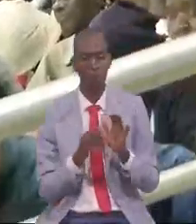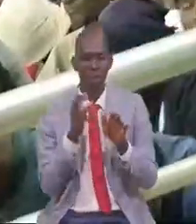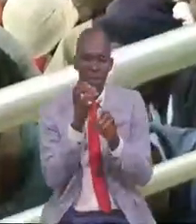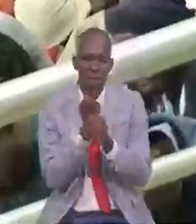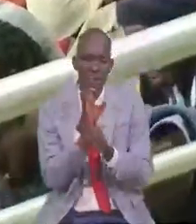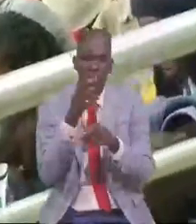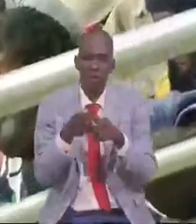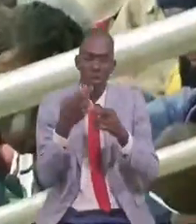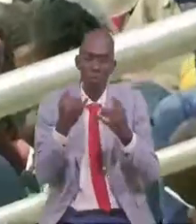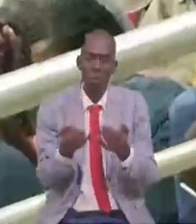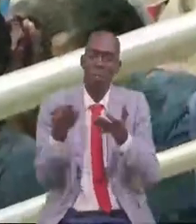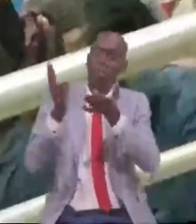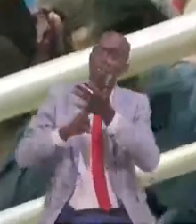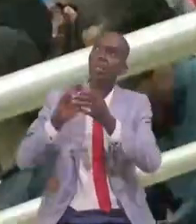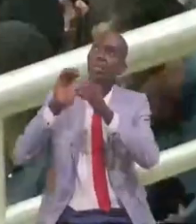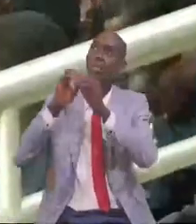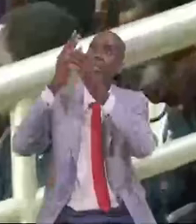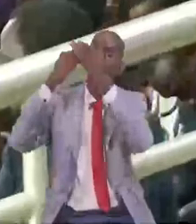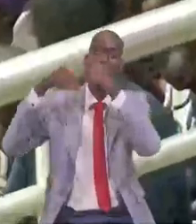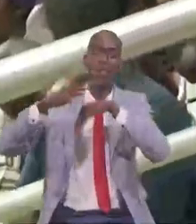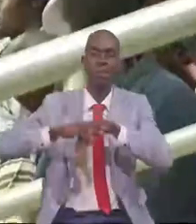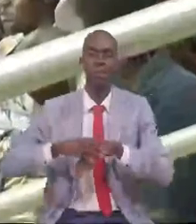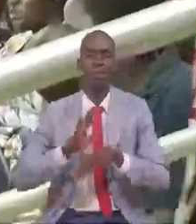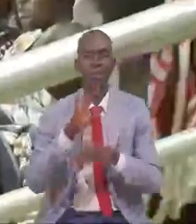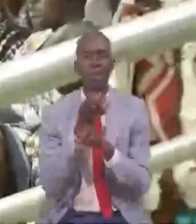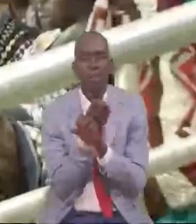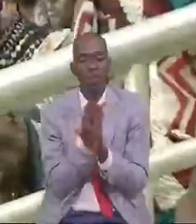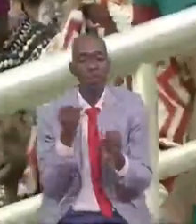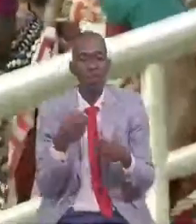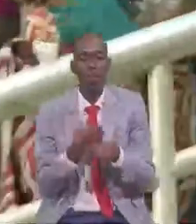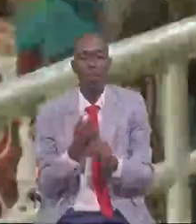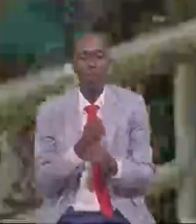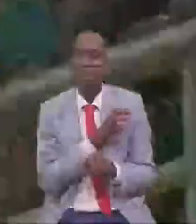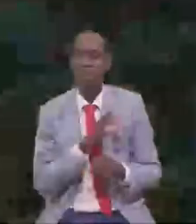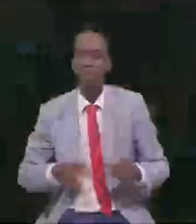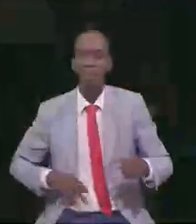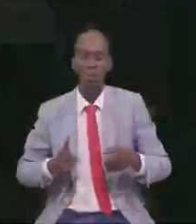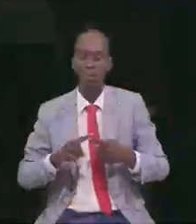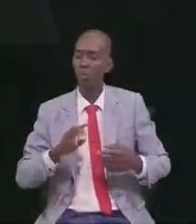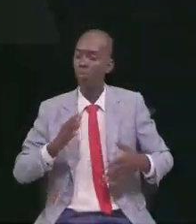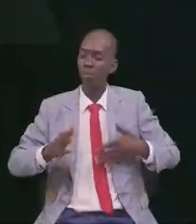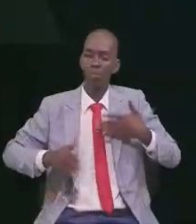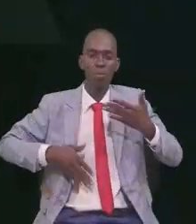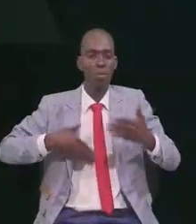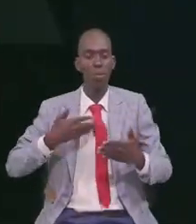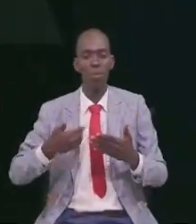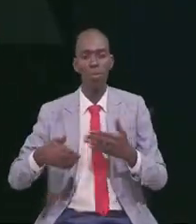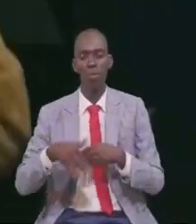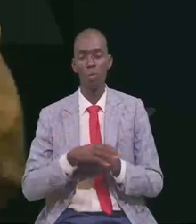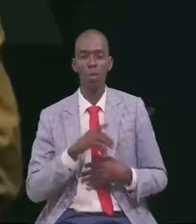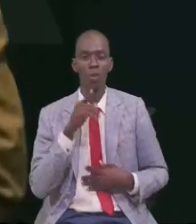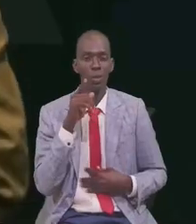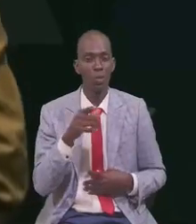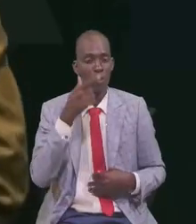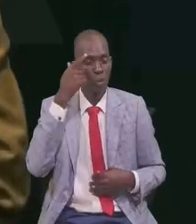c'est ça qui amène Christ à se réjouir sur toi. Sa mort au calvaire, sur la croix du calvaire,